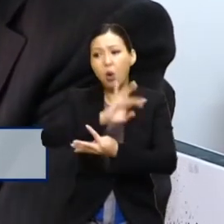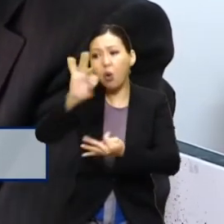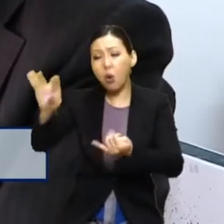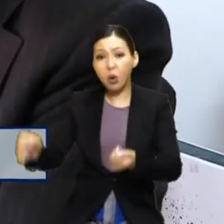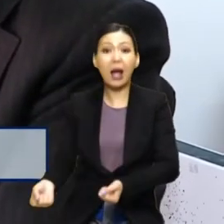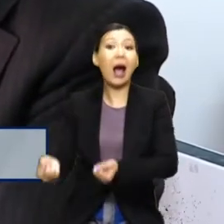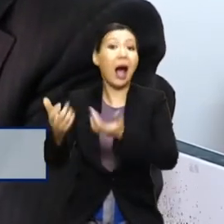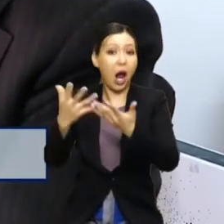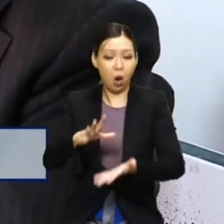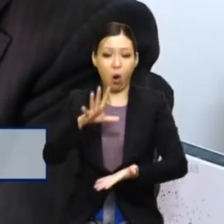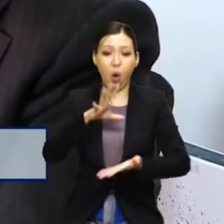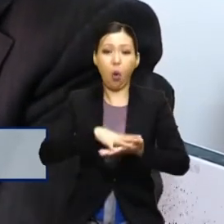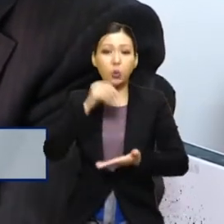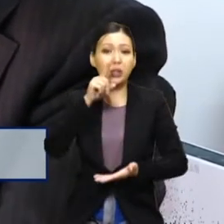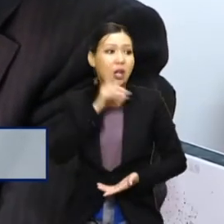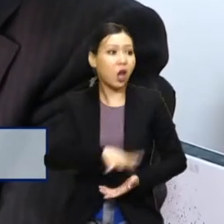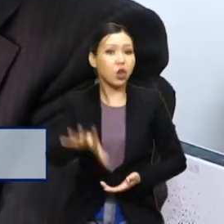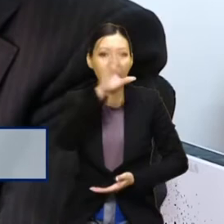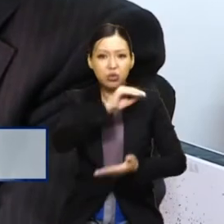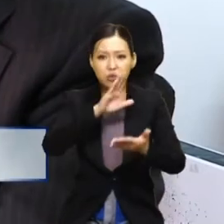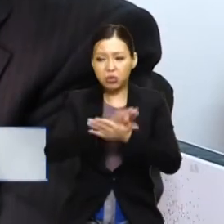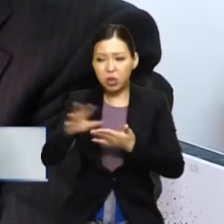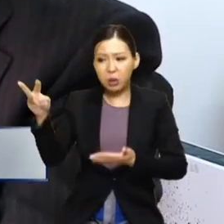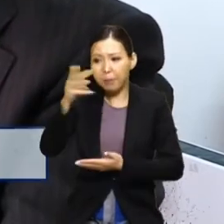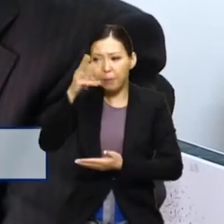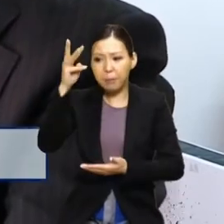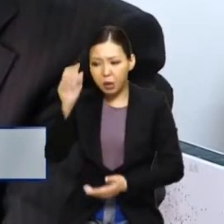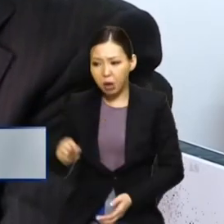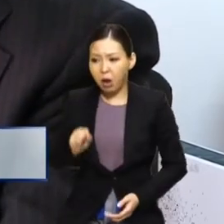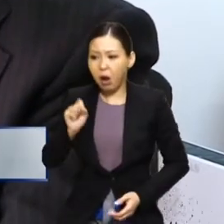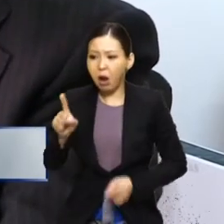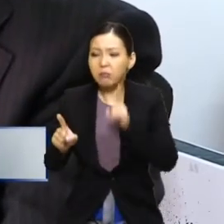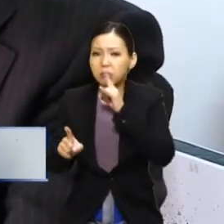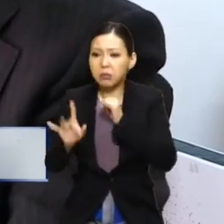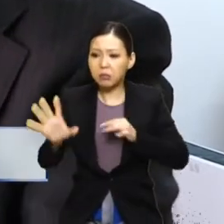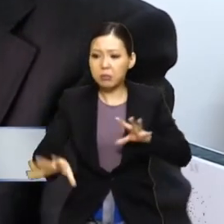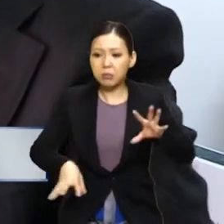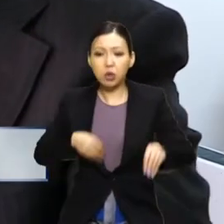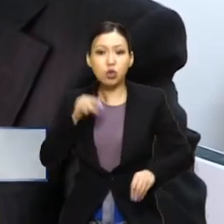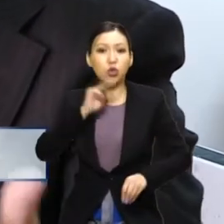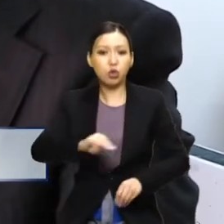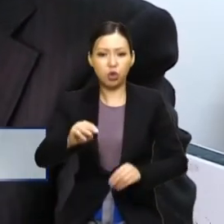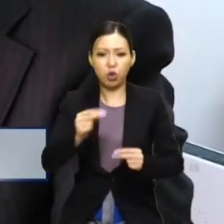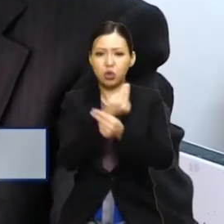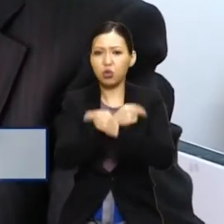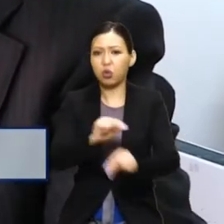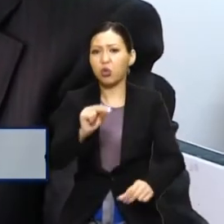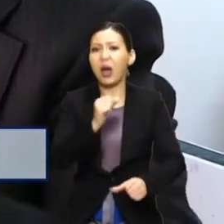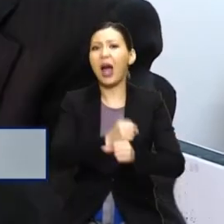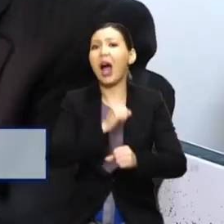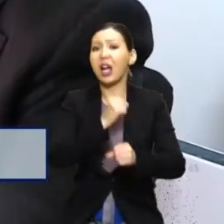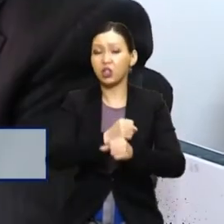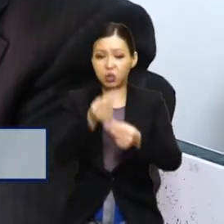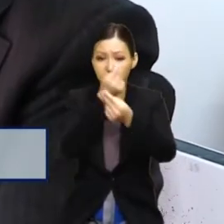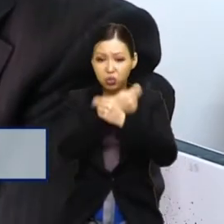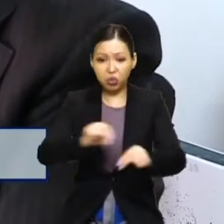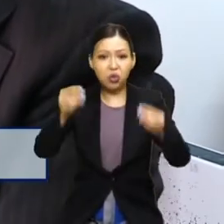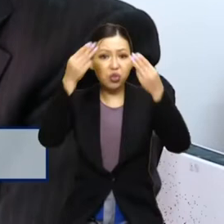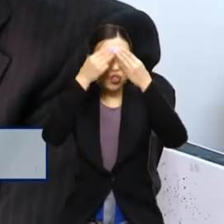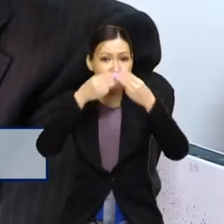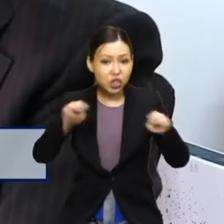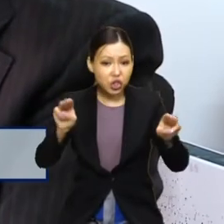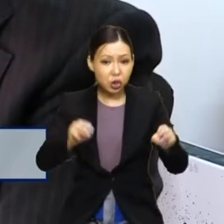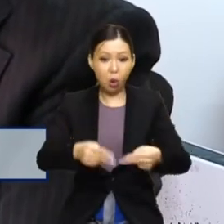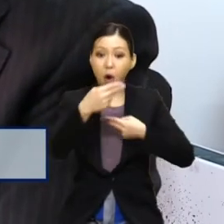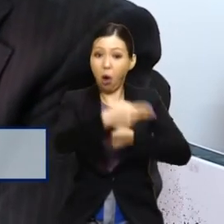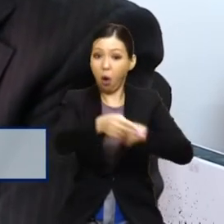оюутны залуучууд тэн жихэн шинэ мэдлэг инноваци бүтээхийн төлөө ингээд чөлөөт ажиллаж яадаг. Ийм чөлөөт шинжилгээ ухааны зооныг